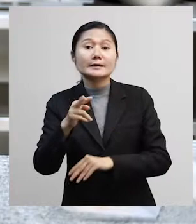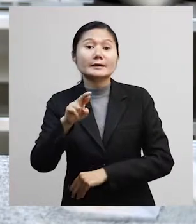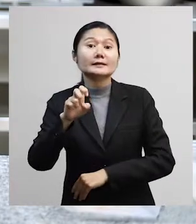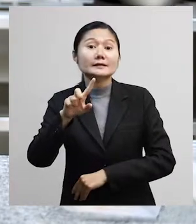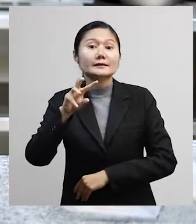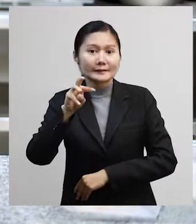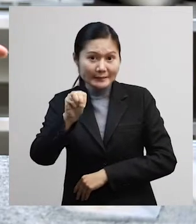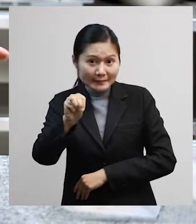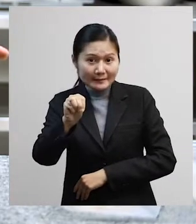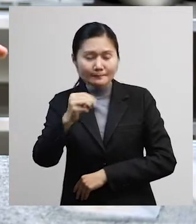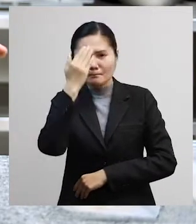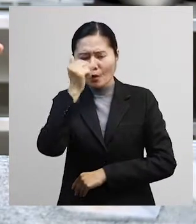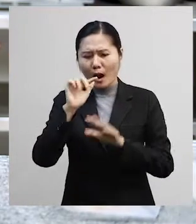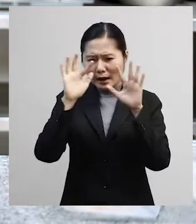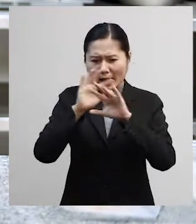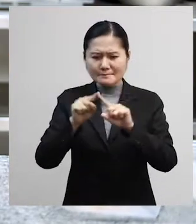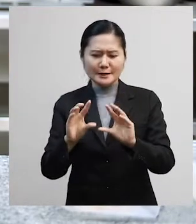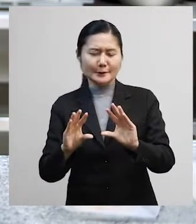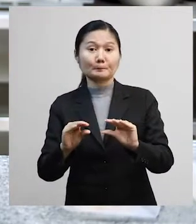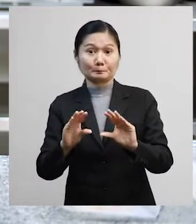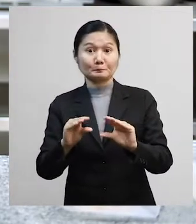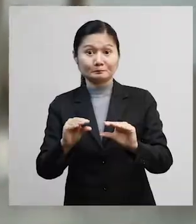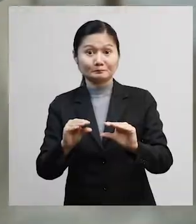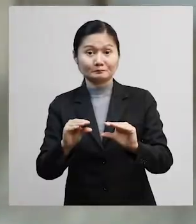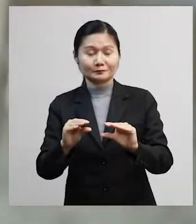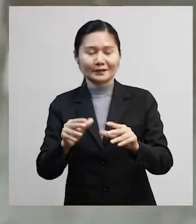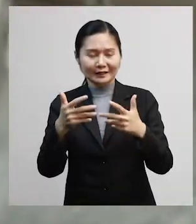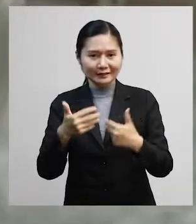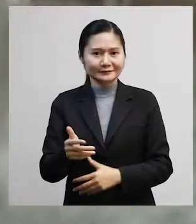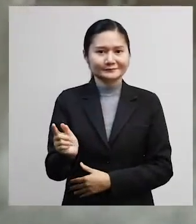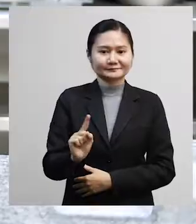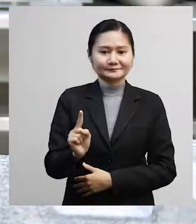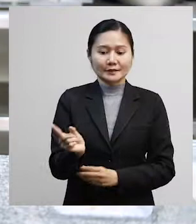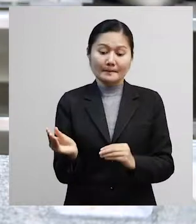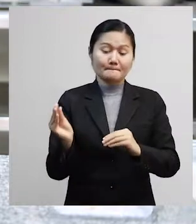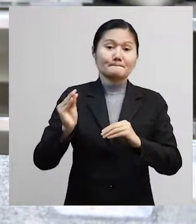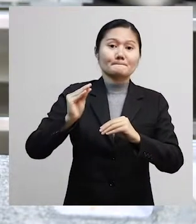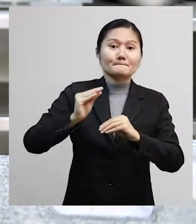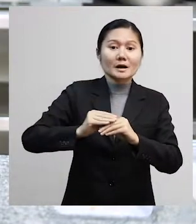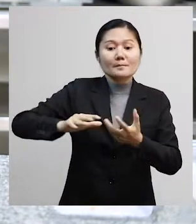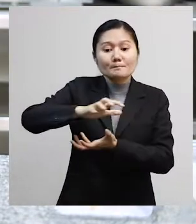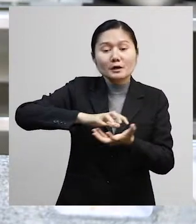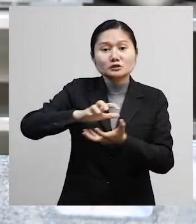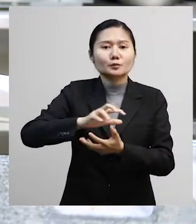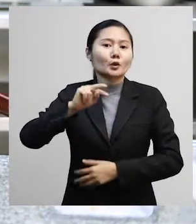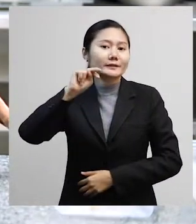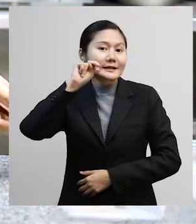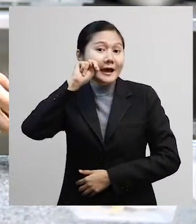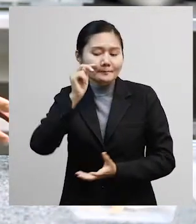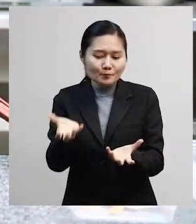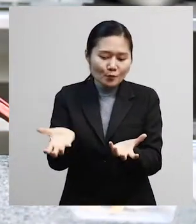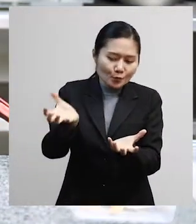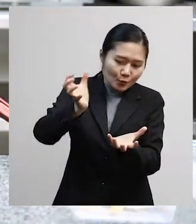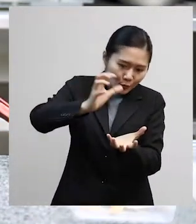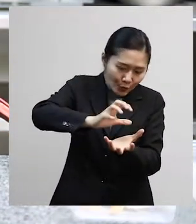คือที่มาก็คือเพราะว่ามันมีลักษณะของเนื้อที่เป็นครีมนี่เองค่ะจากนี้นะคะเราก็จะเติมส่วนผสมของเหลวลงไปค่ะ